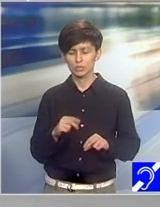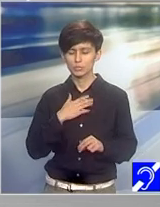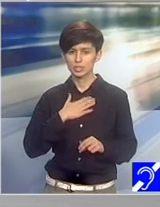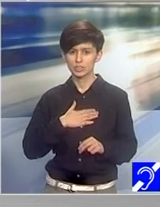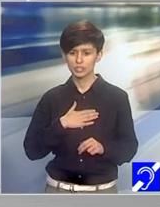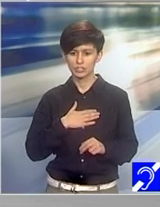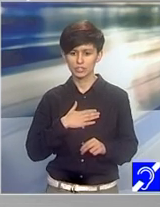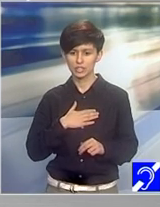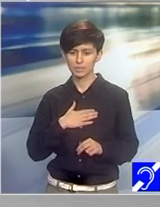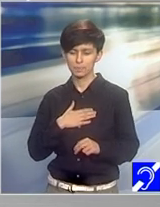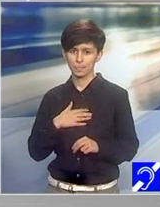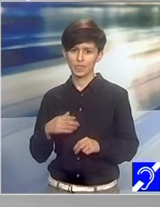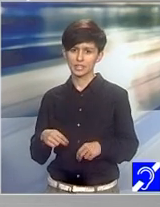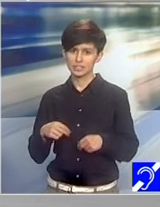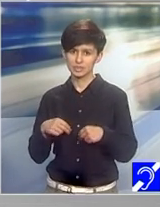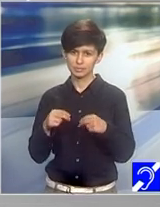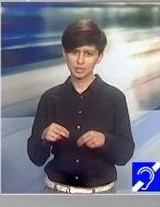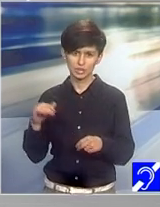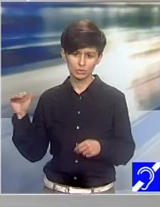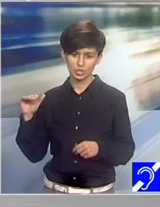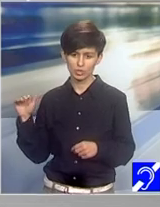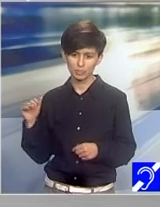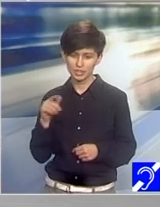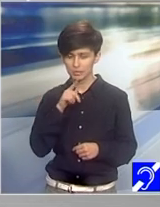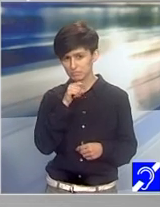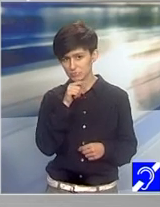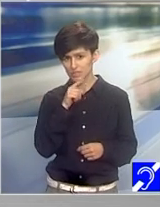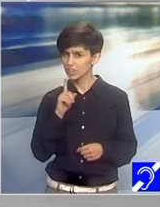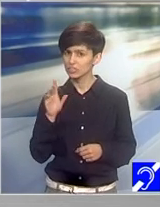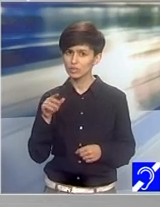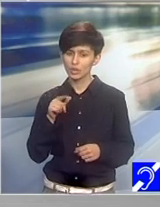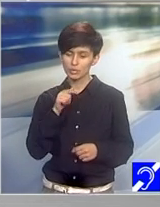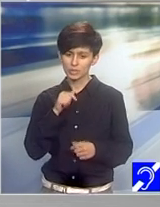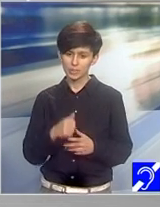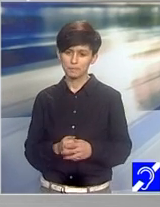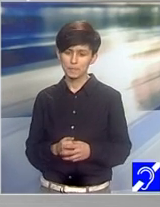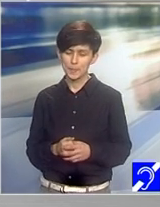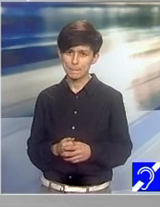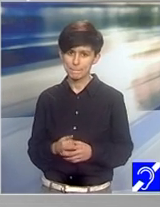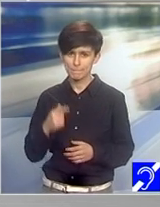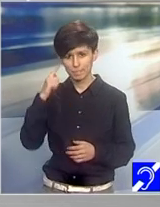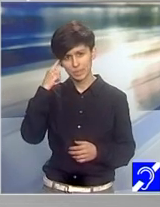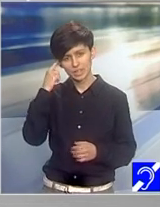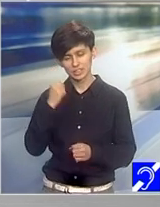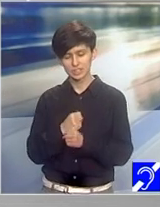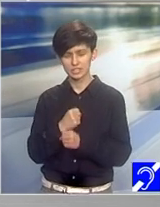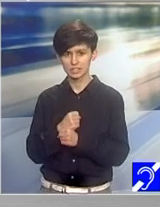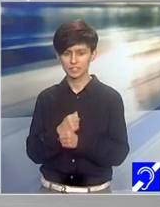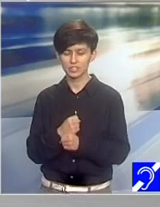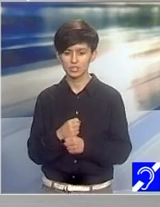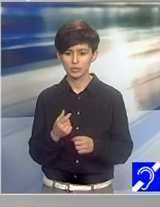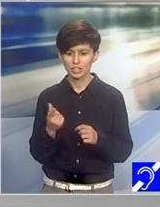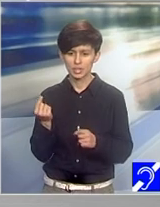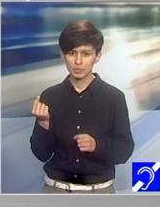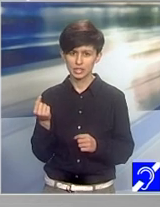cu aeromodelism. Și n-are unde. Haideți să facem un parteneriat, modelismul în curte afară și